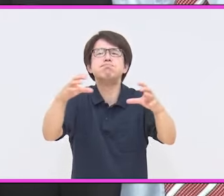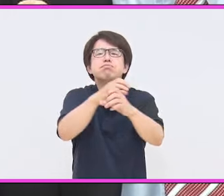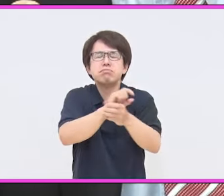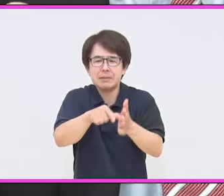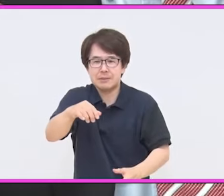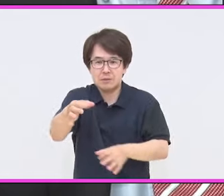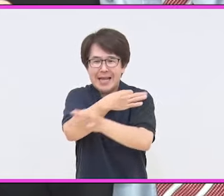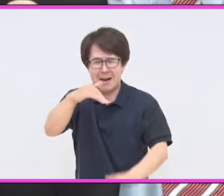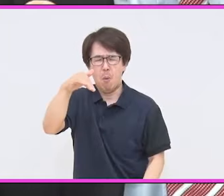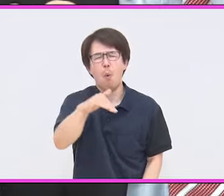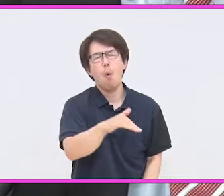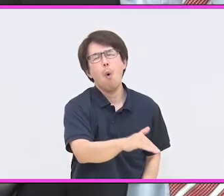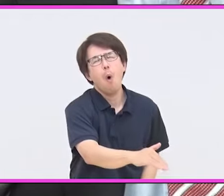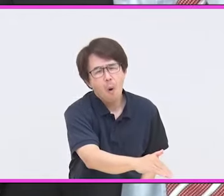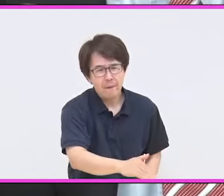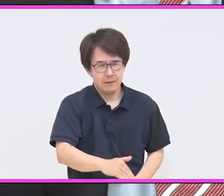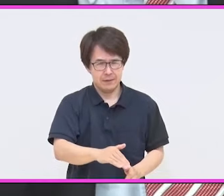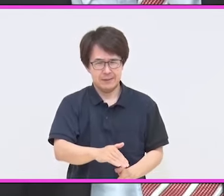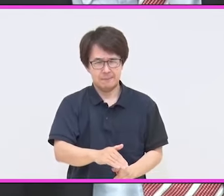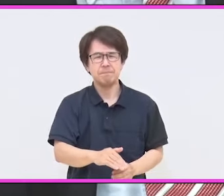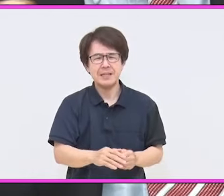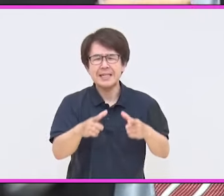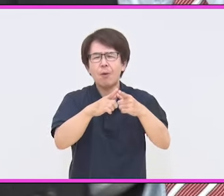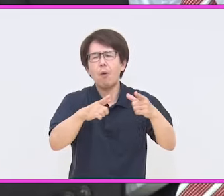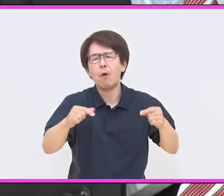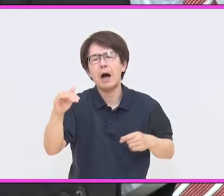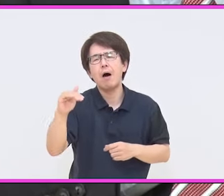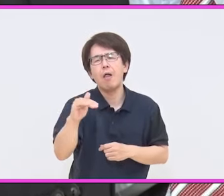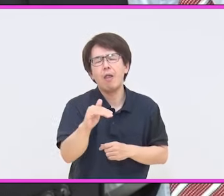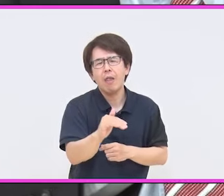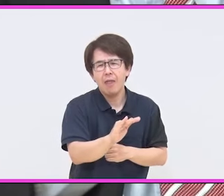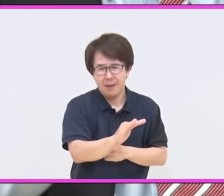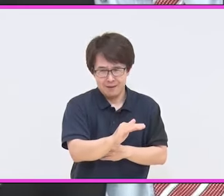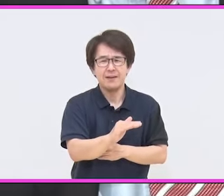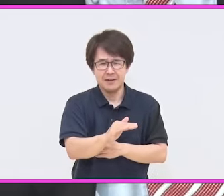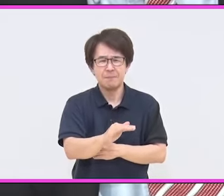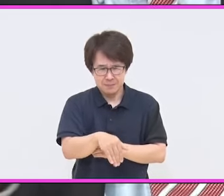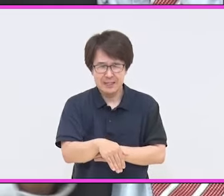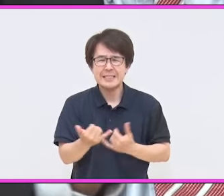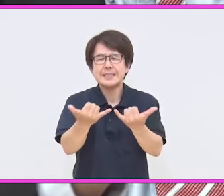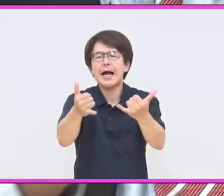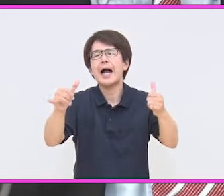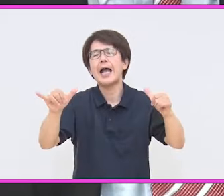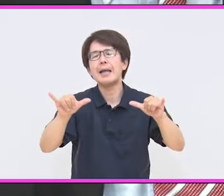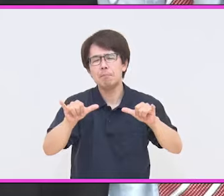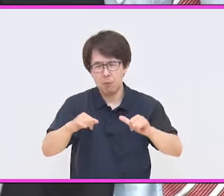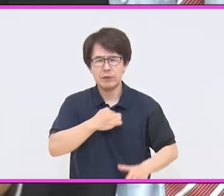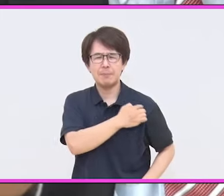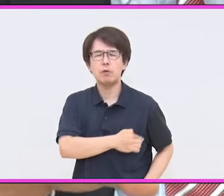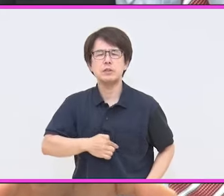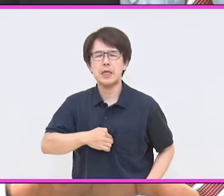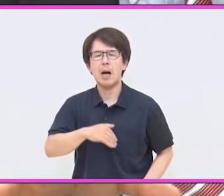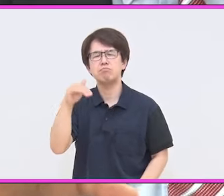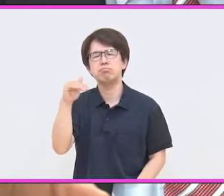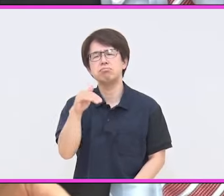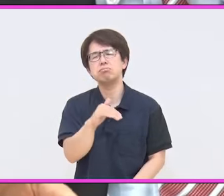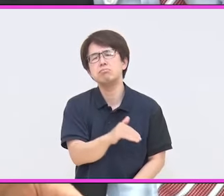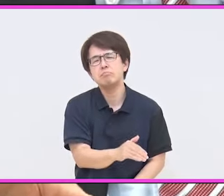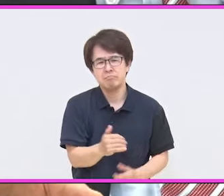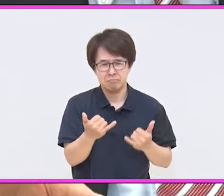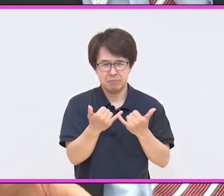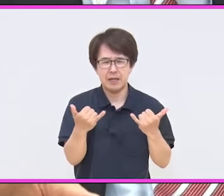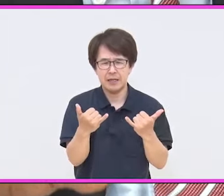経済が収縮してデフレ経験して、まあ、社会もデフレのマインドとか人